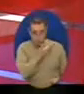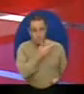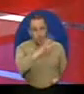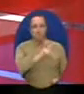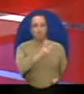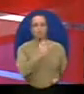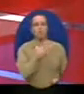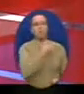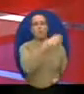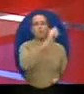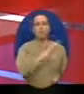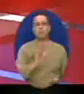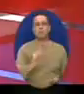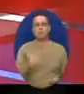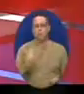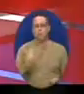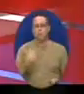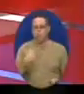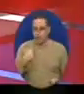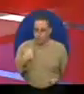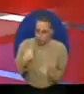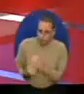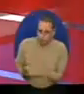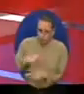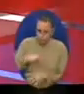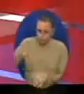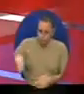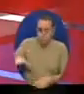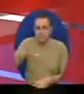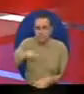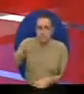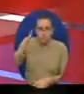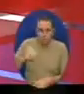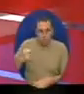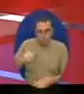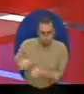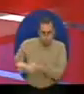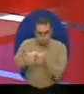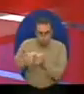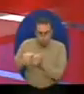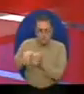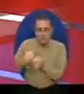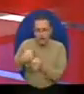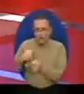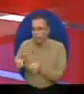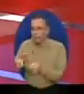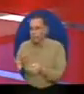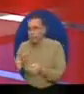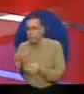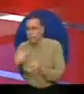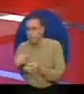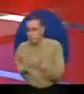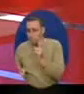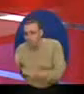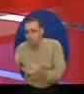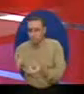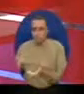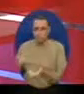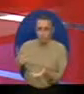תנו לנו לעשות מין משק קוטרקי כזה של אזור הדרום, ואנחנו נזין את עצמנו מהמשאבים. כי בפועל, אם אנחנו